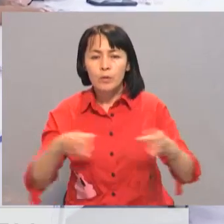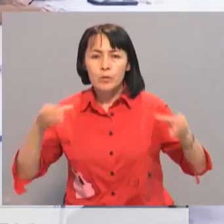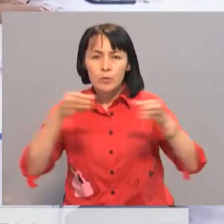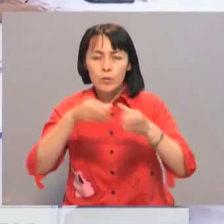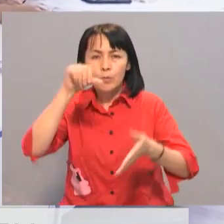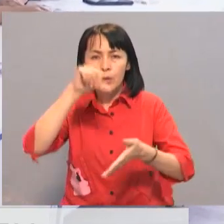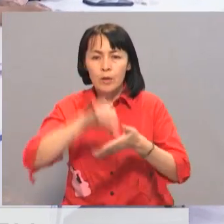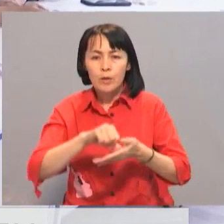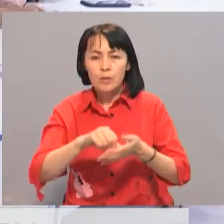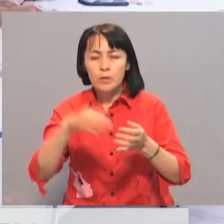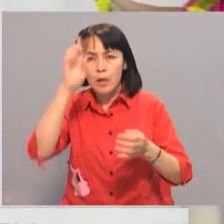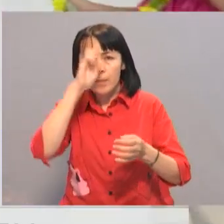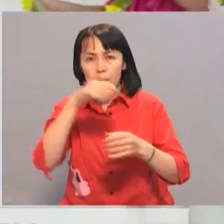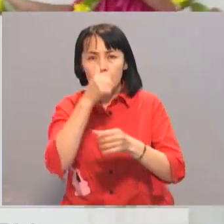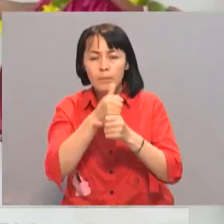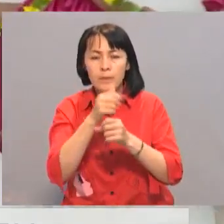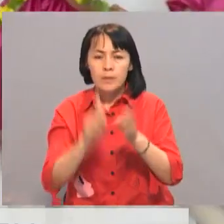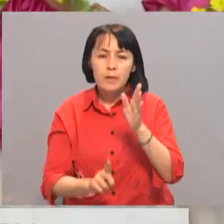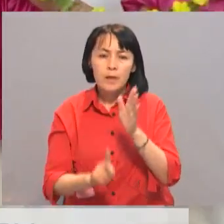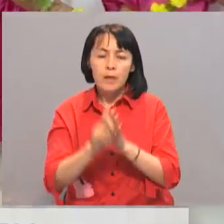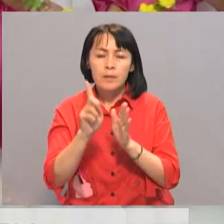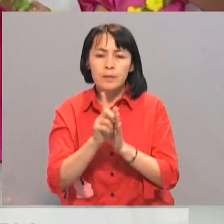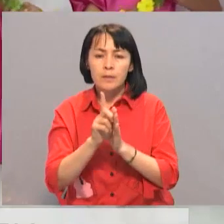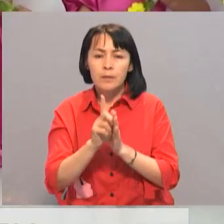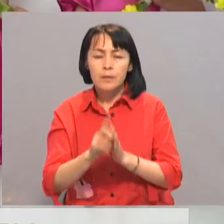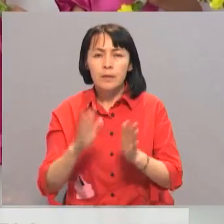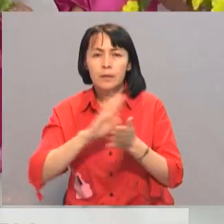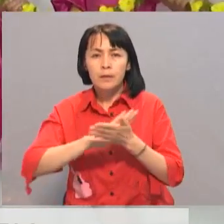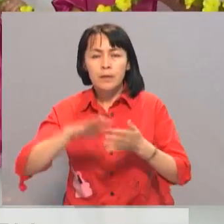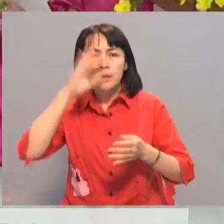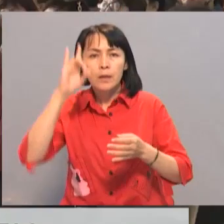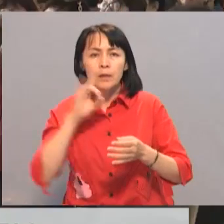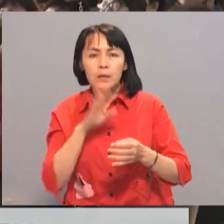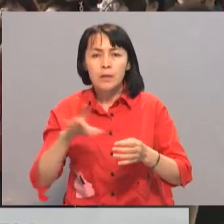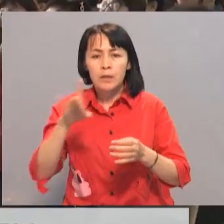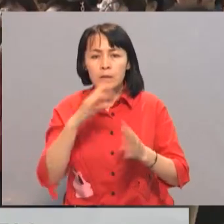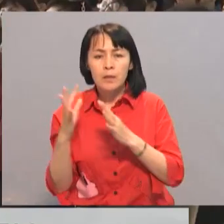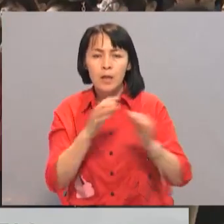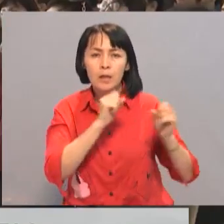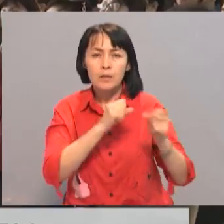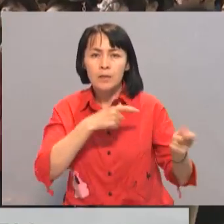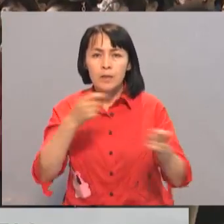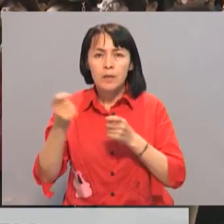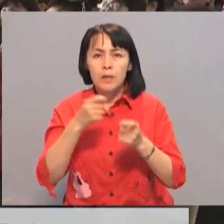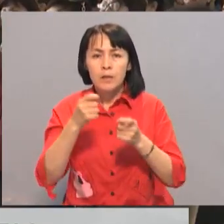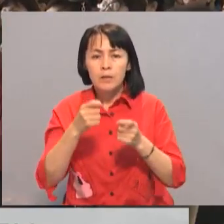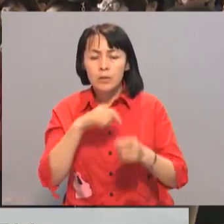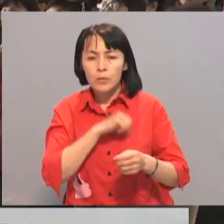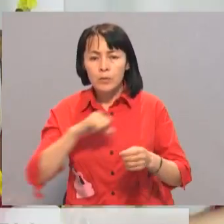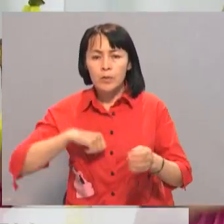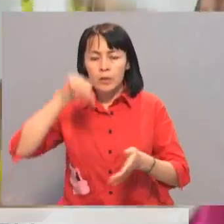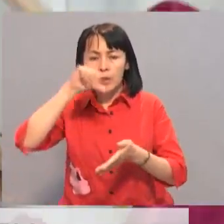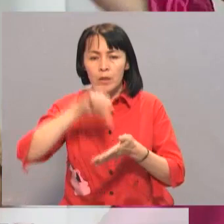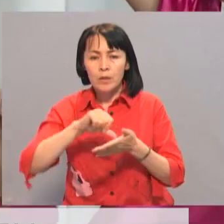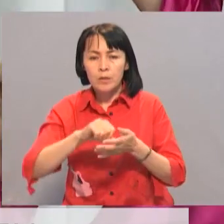ұйымға мүше. Олар мемлекет басшысының бастамасымен қолға алынған Таза Қазақстан республикалық экологиялық акциясына өз үлестерін